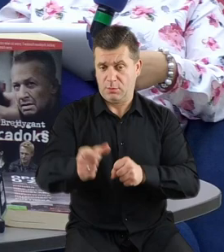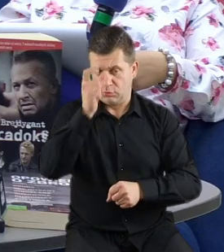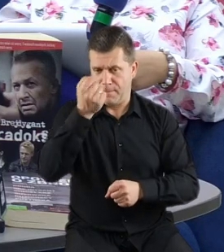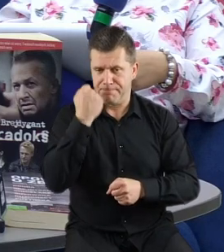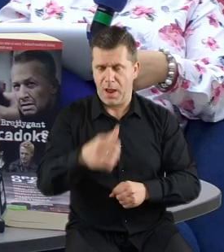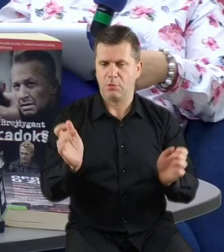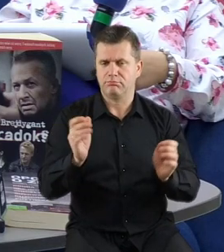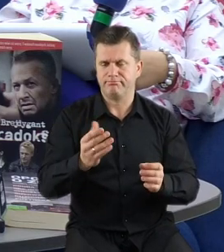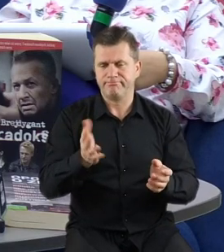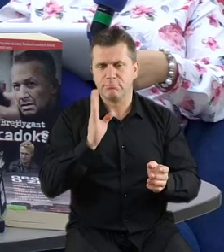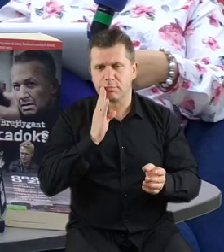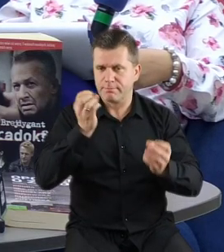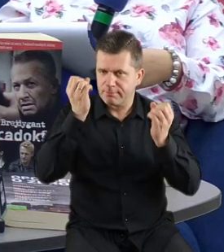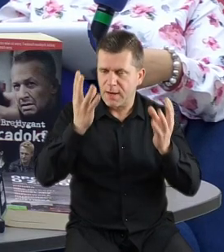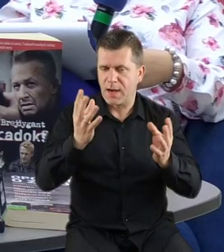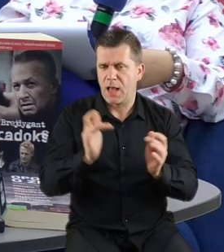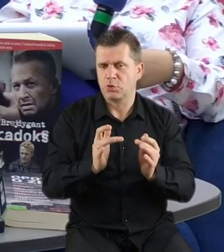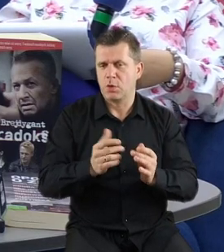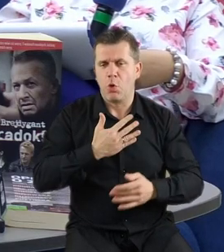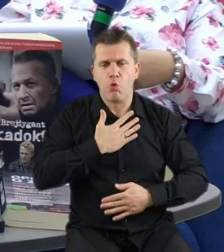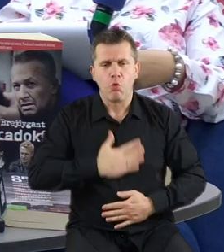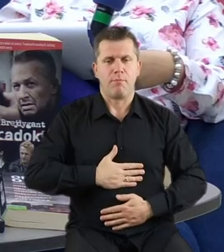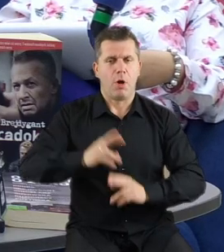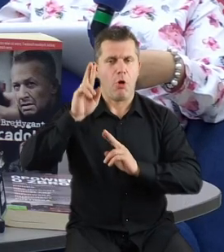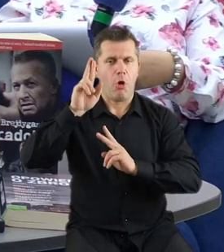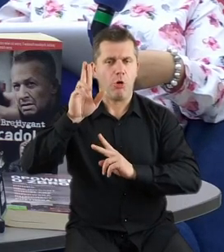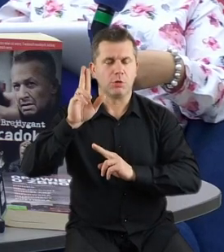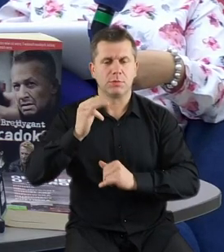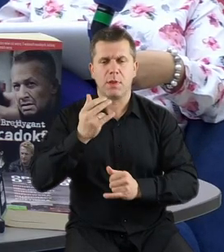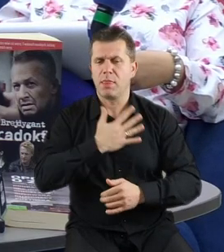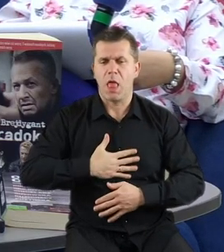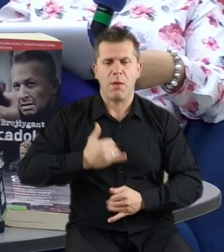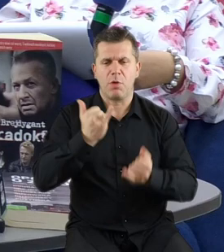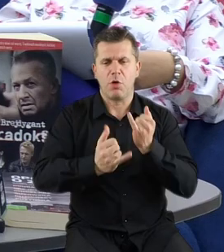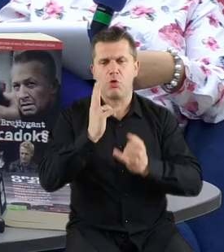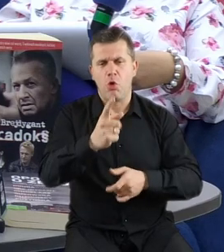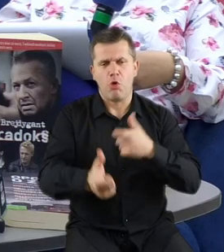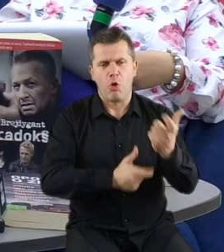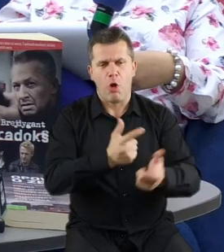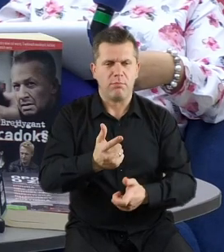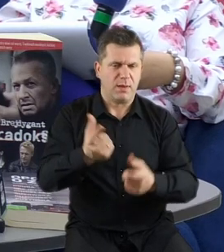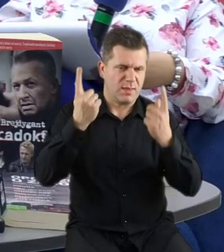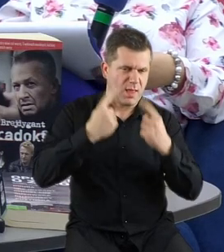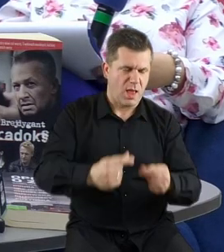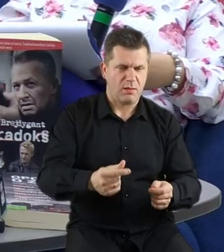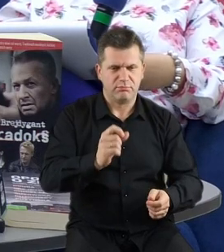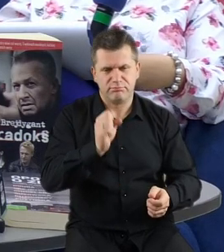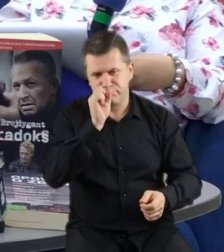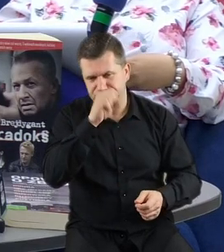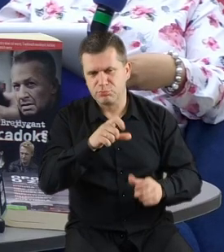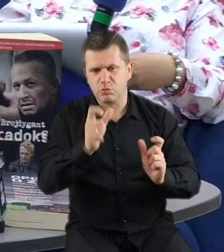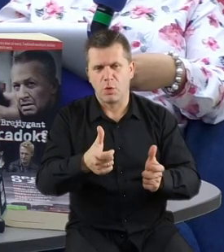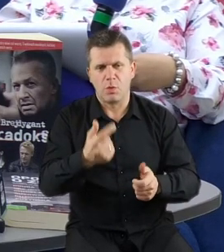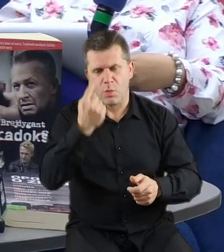jestem człowiekiem bardzo racjonalnym i takim lubię logiczność. No nie lubię, kiedy ktoś robi jakiś wymyk, nagle jak mu